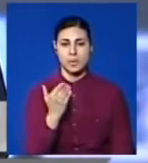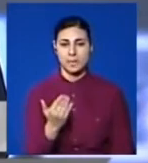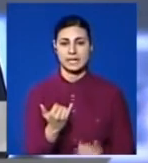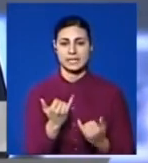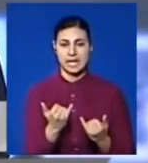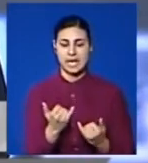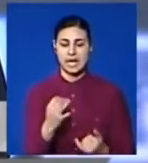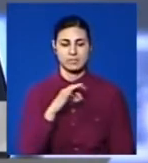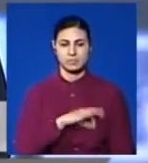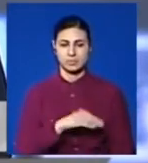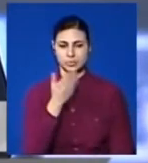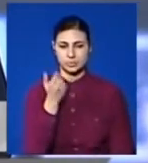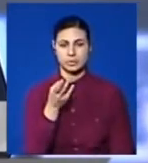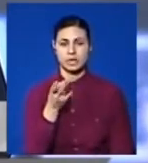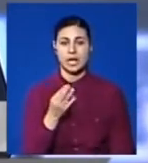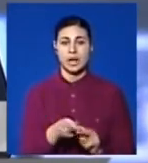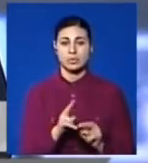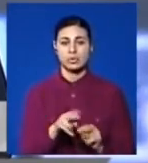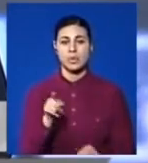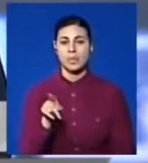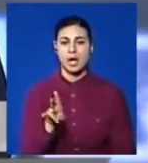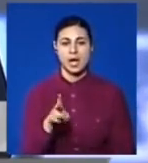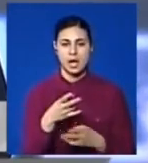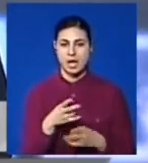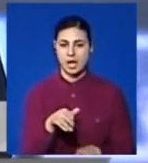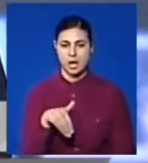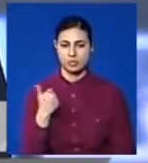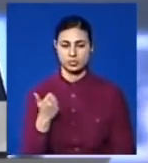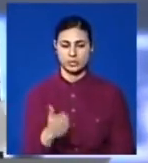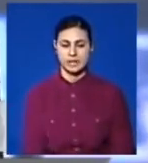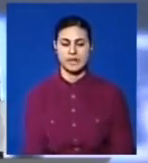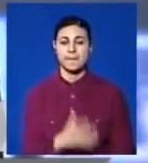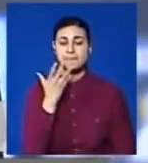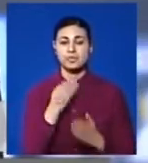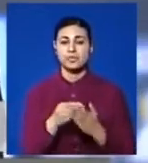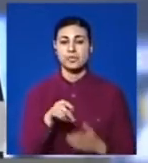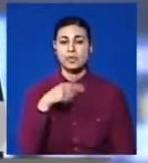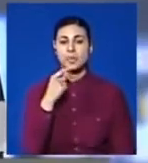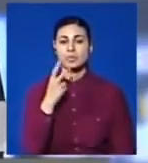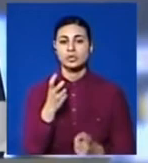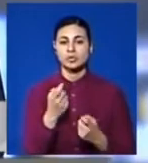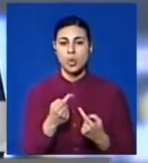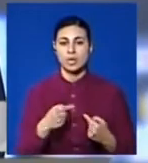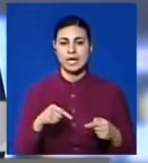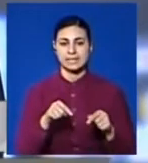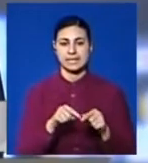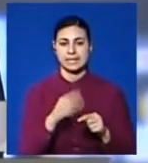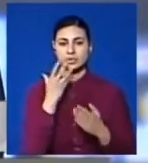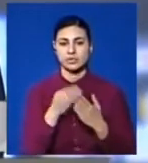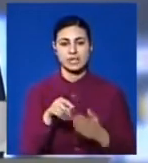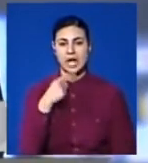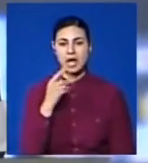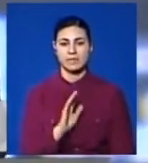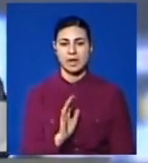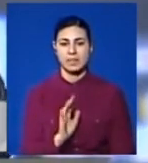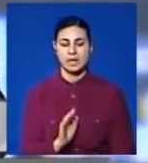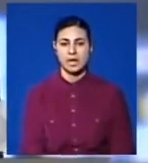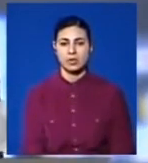ეს არ აწყობთ, ამიტომაც თვლით რომ მათ ეს არ უნდათ. ჩვენ ვლაპარაკობთ ორგანიზაციებზე. ჩვენ არ